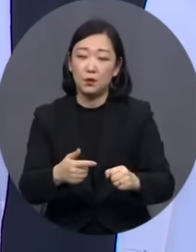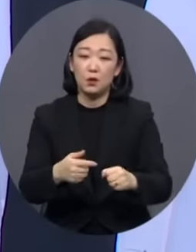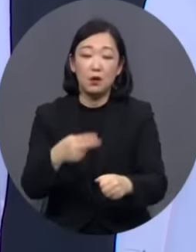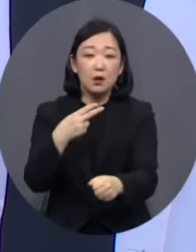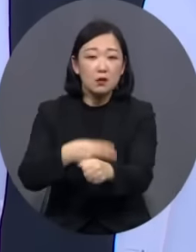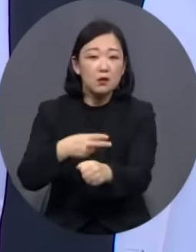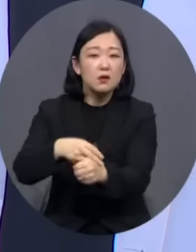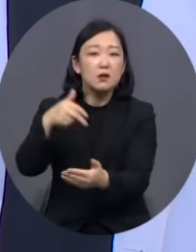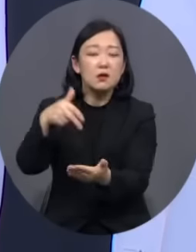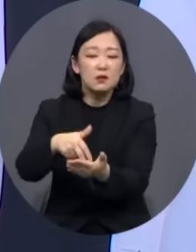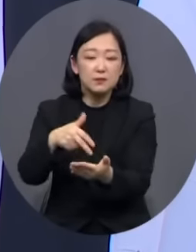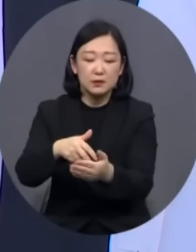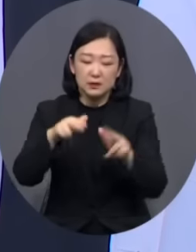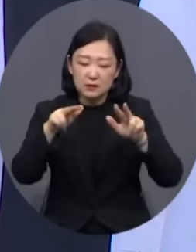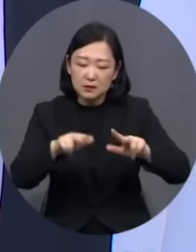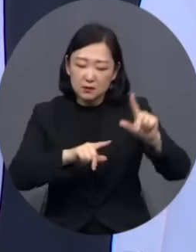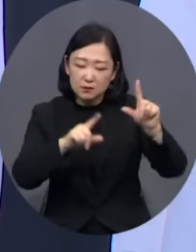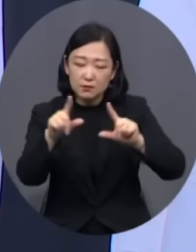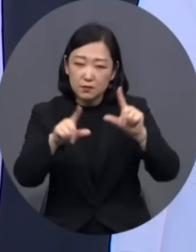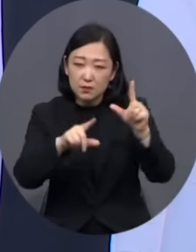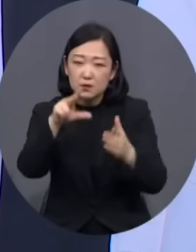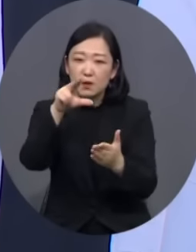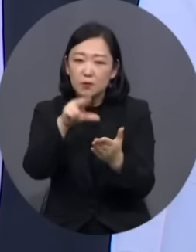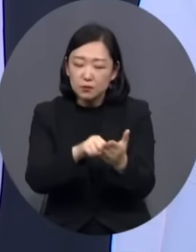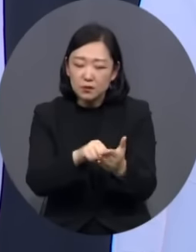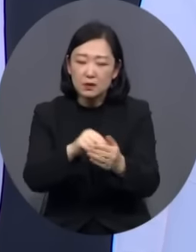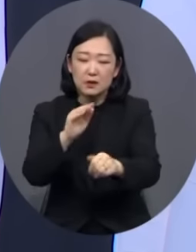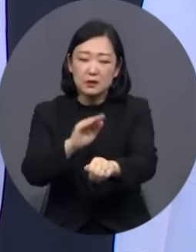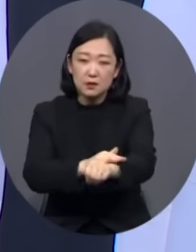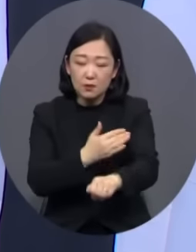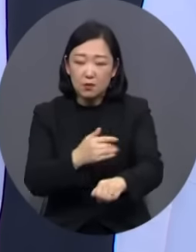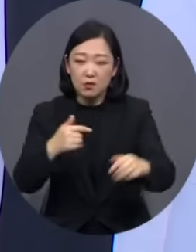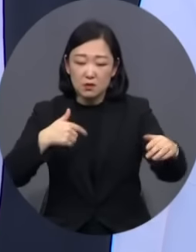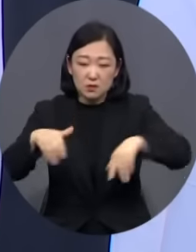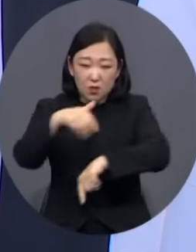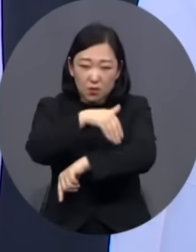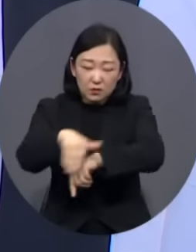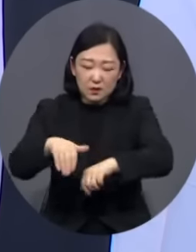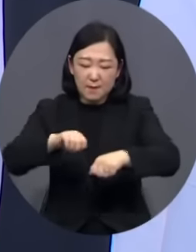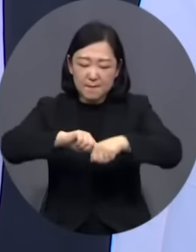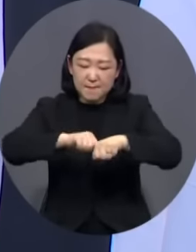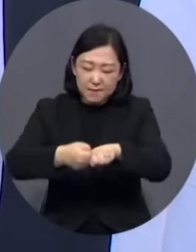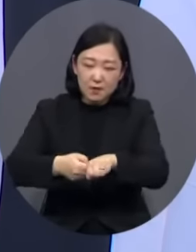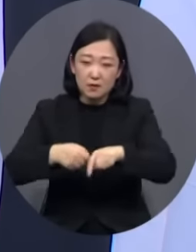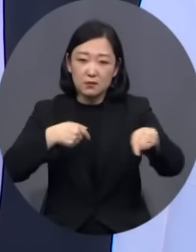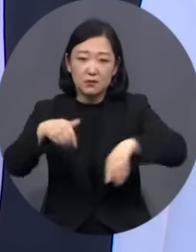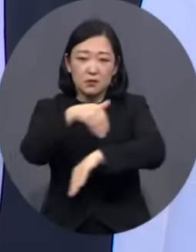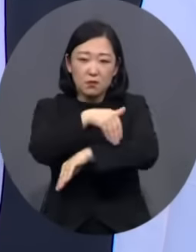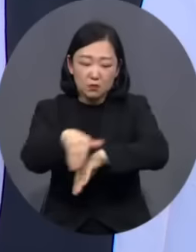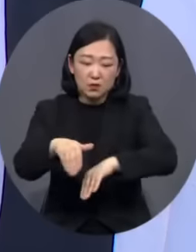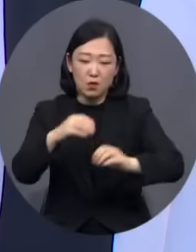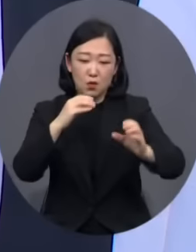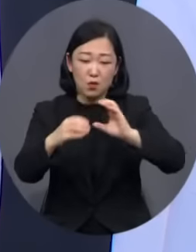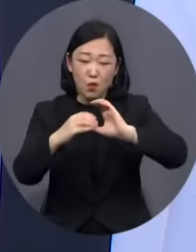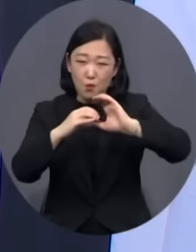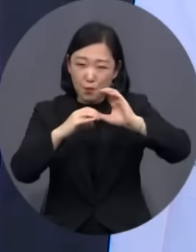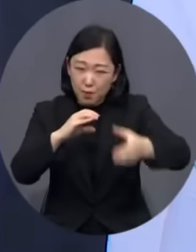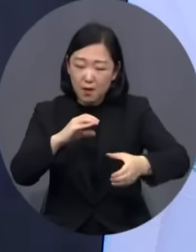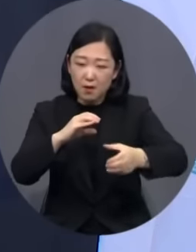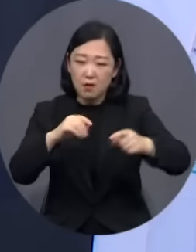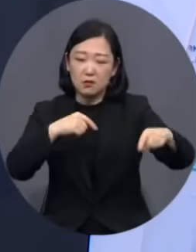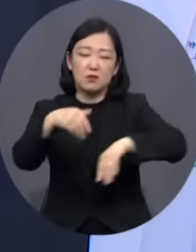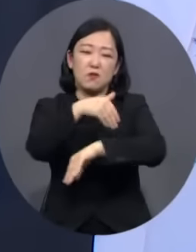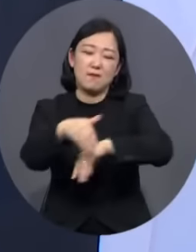교수들이 이 시국을 바라보는 잘못된 정책, 일방적으로 밀어붙이는 정책, 소통이 없는 정책에